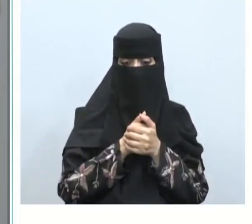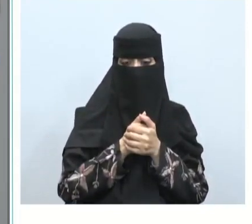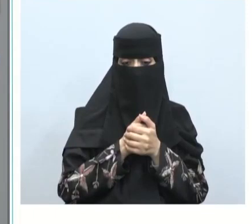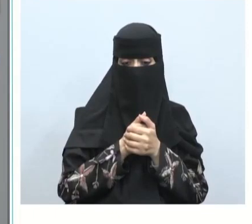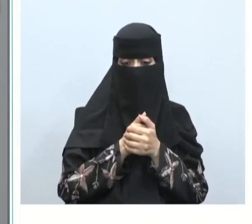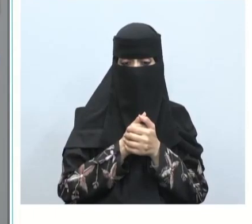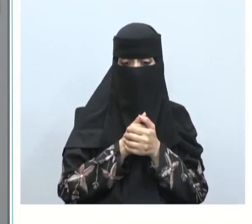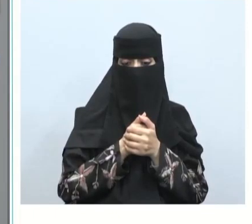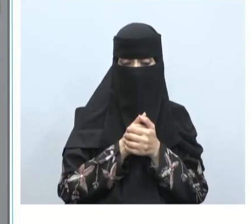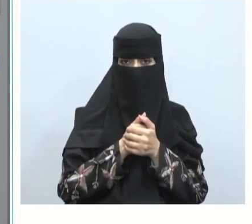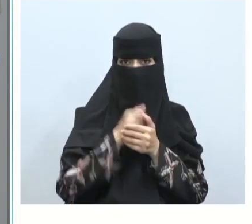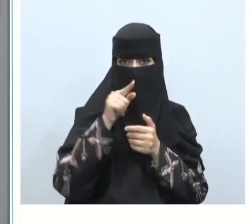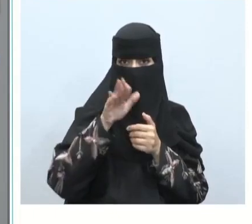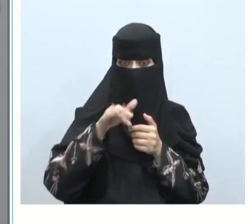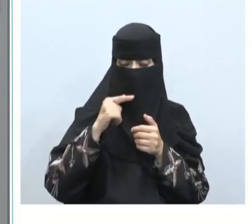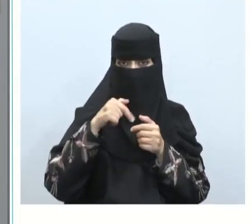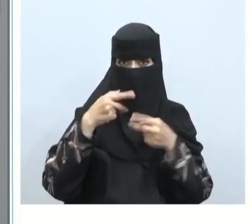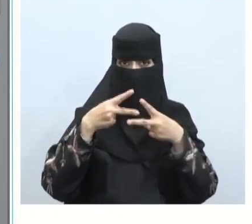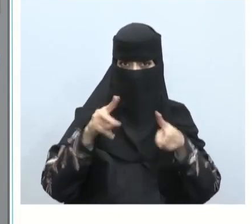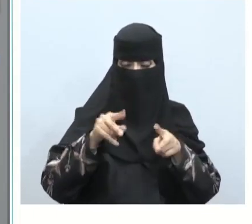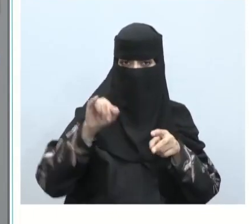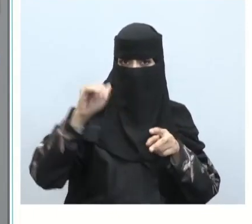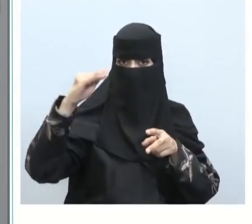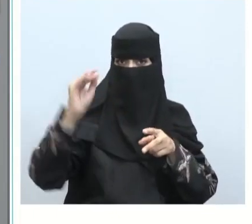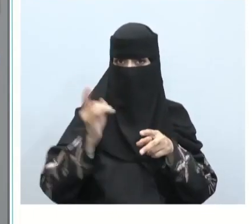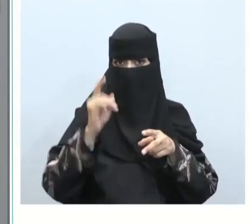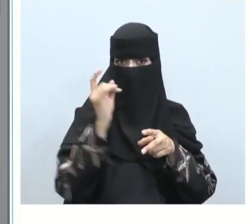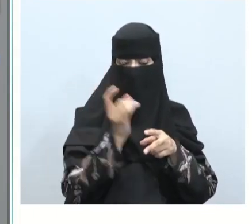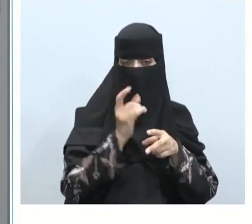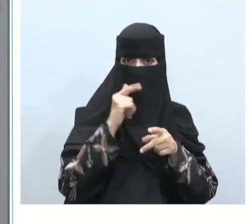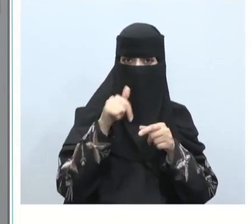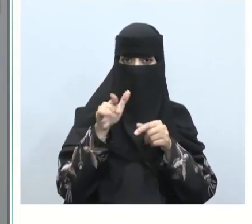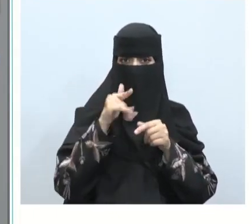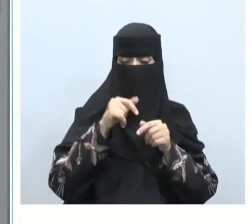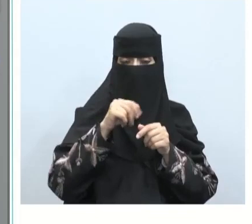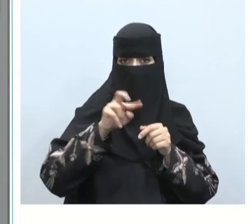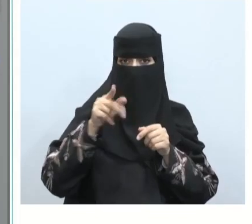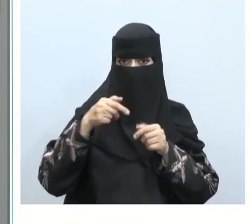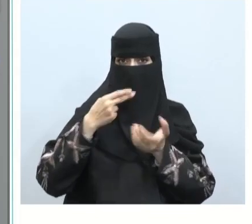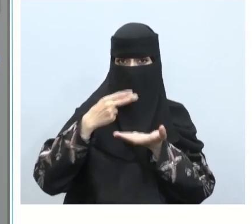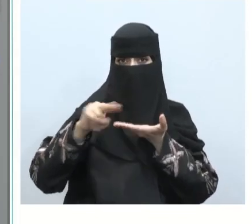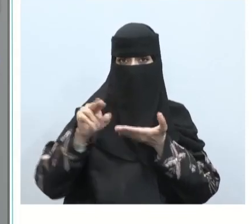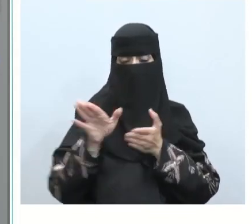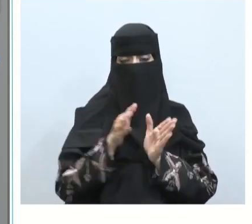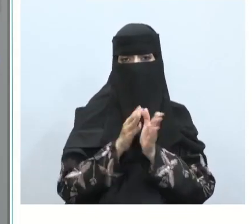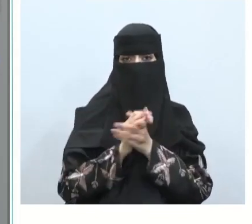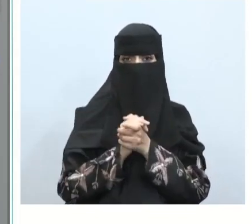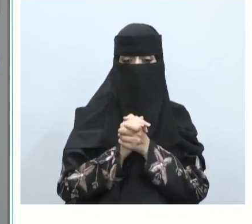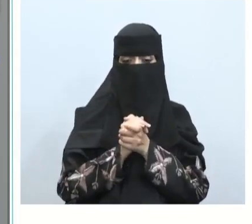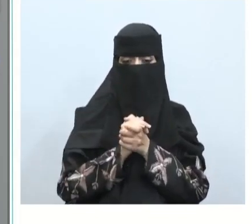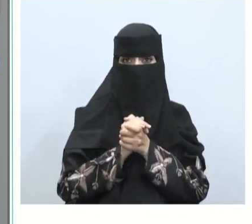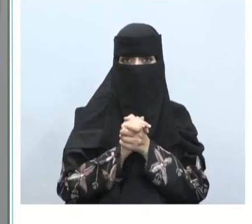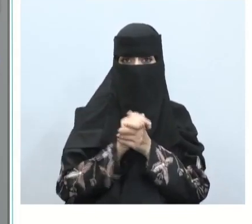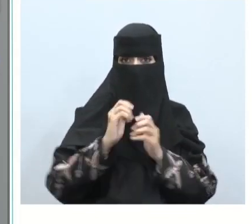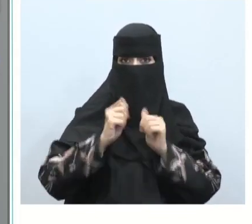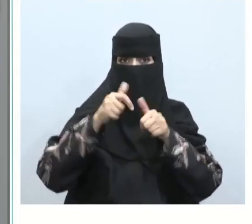كاملا اجعل من الاذنات ان يكون الطالب او زميلك محرر ثم اضغط على ارسال